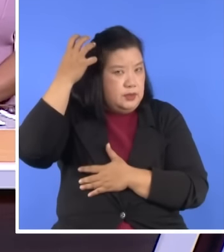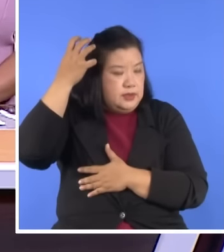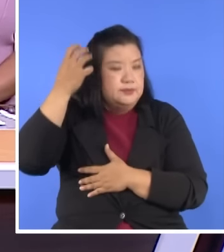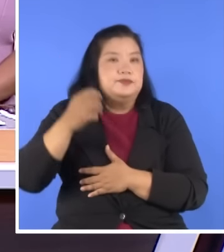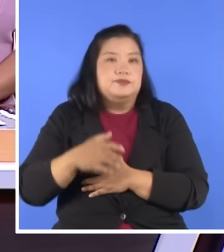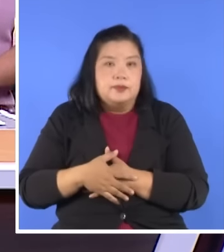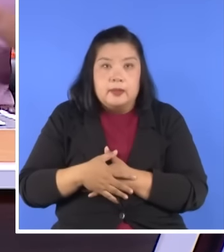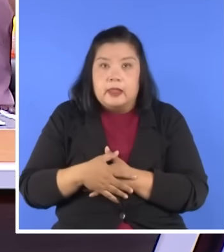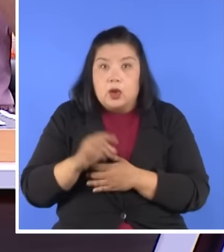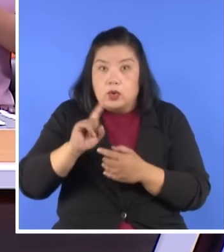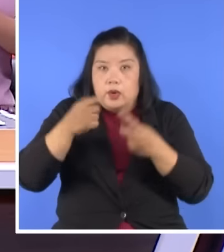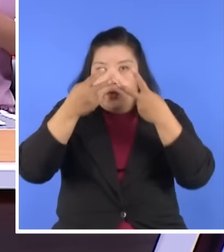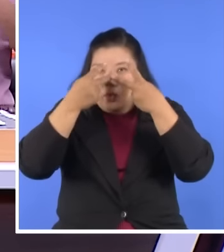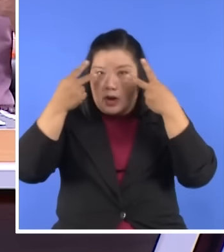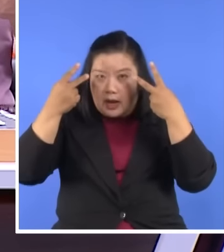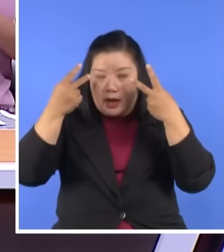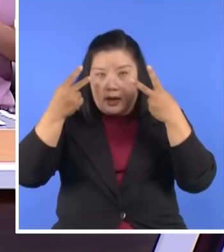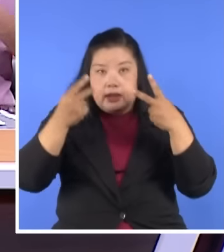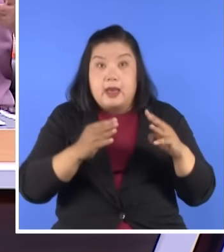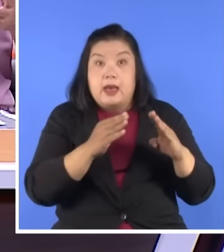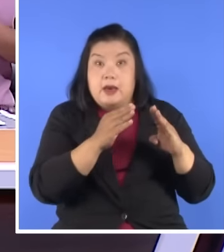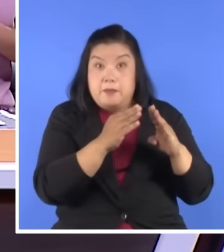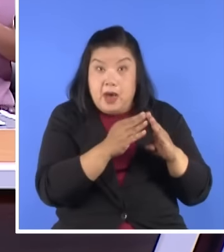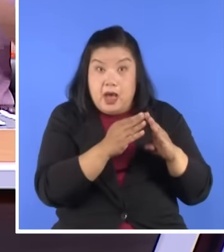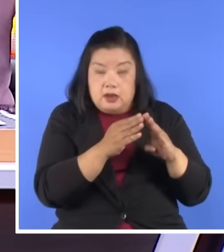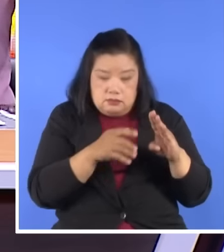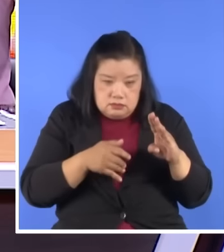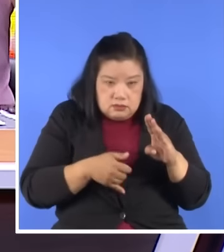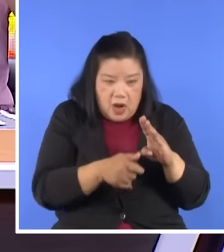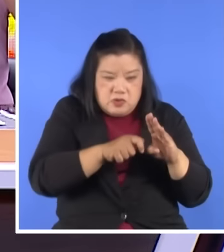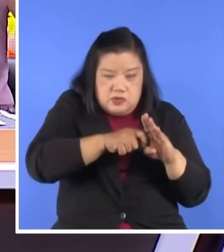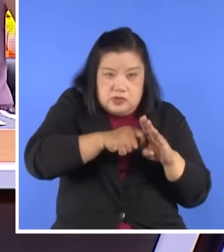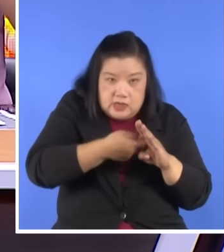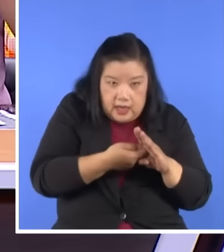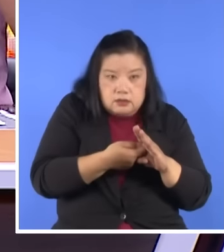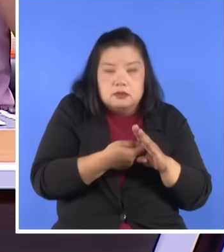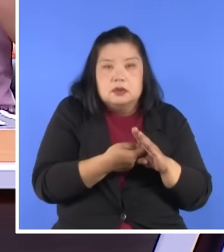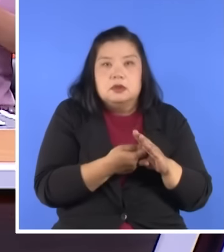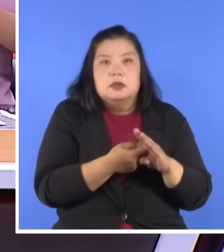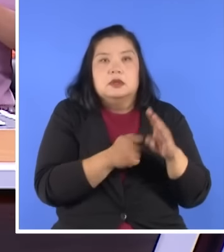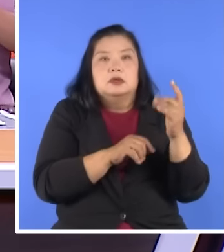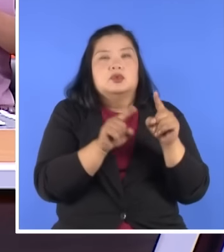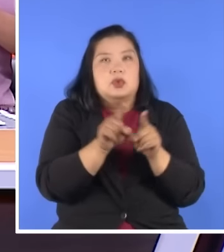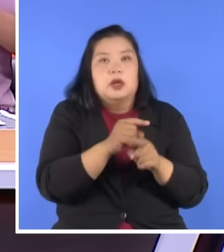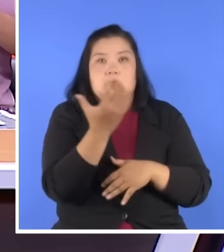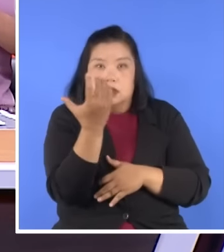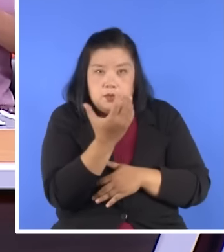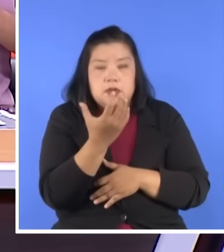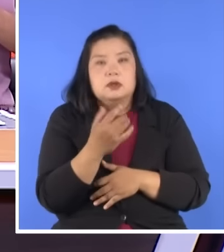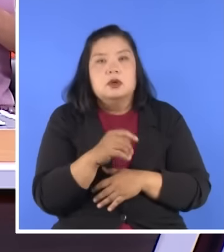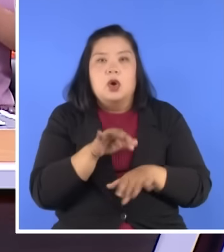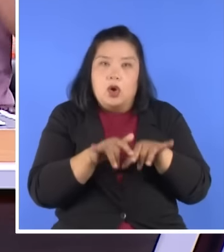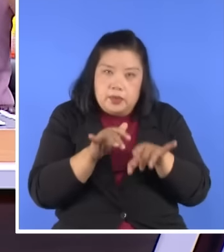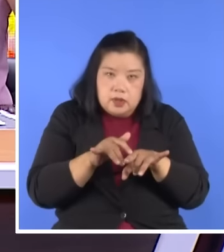ไปงัดบ้านขโมยทั้งทีวีคอมพิวเตอร์เหล้าเก่าที่เขาสะสมไว้ราคามันก็ค่อนข้างสูงนะ